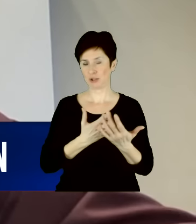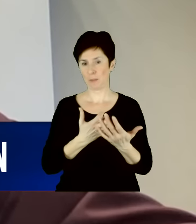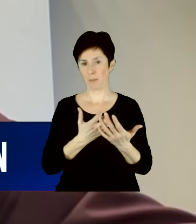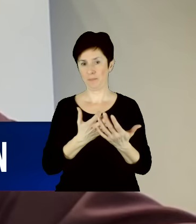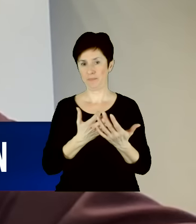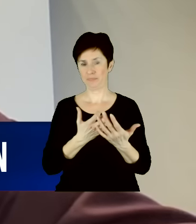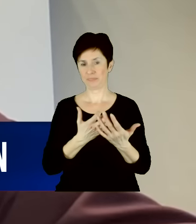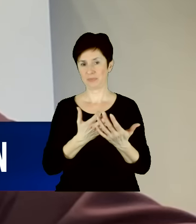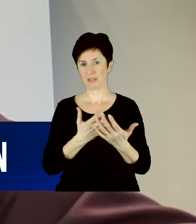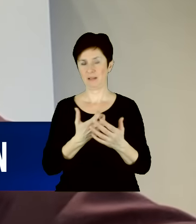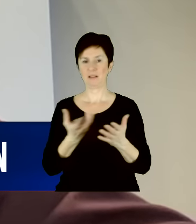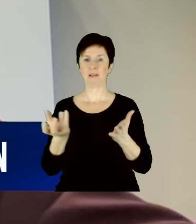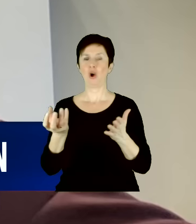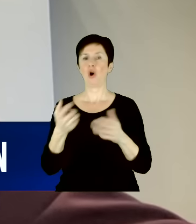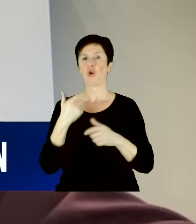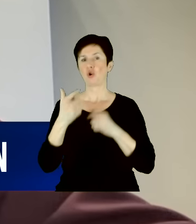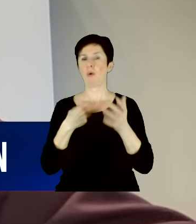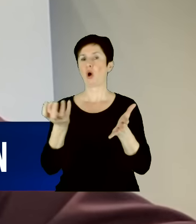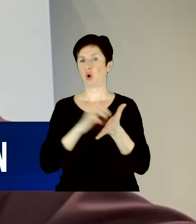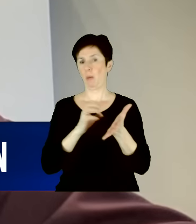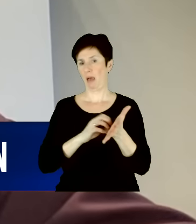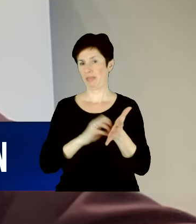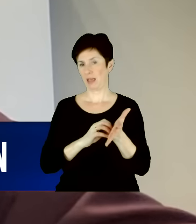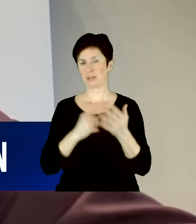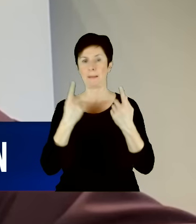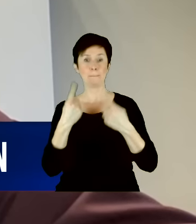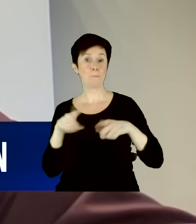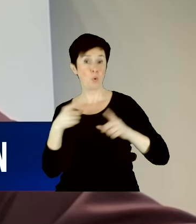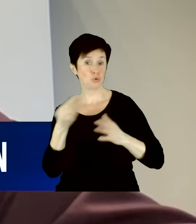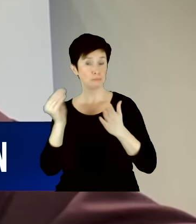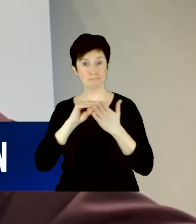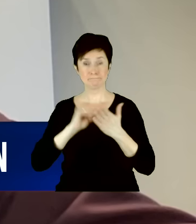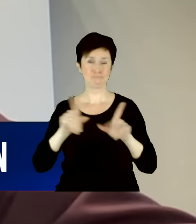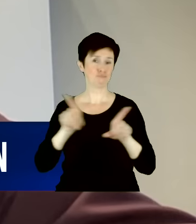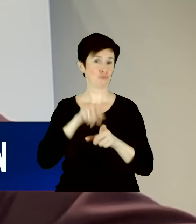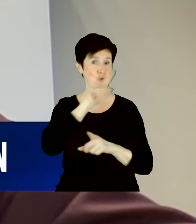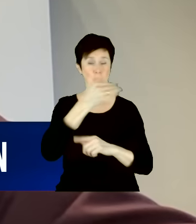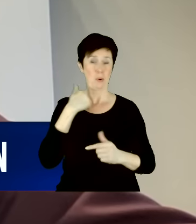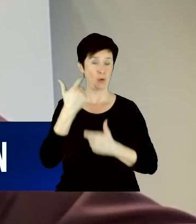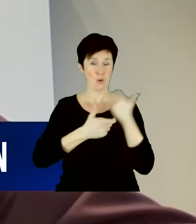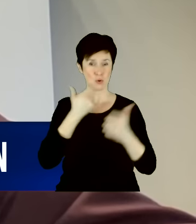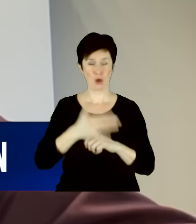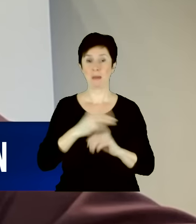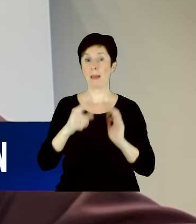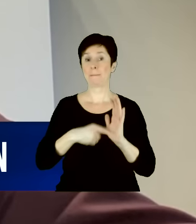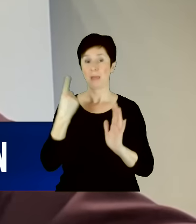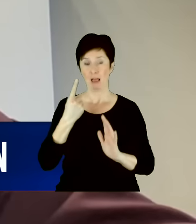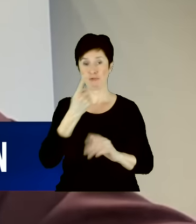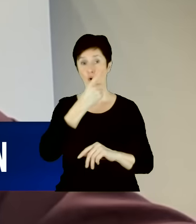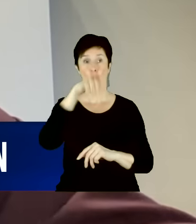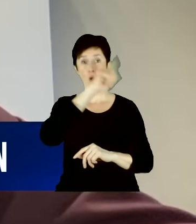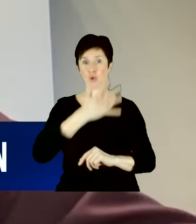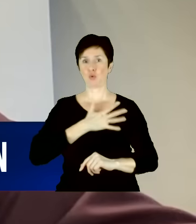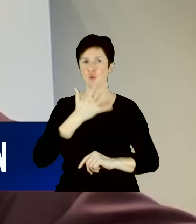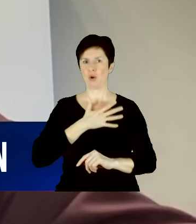obarczyć komentarzem, tak jak oni to robią, muzyczką, tak jak oni to robią, i niech pierwszy raz poczują się, jak to jest znaleźć się